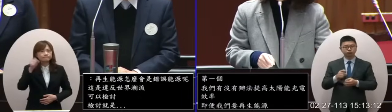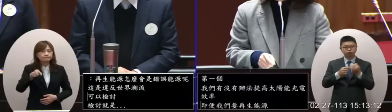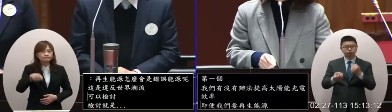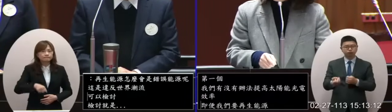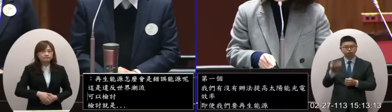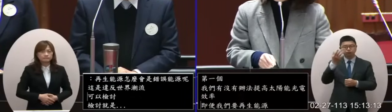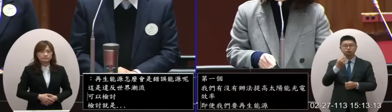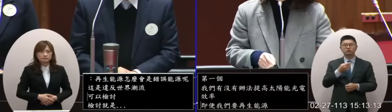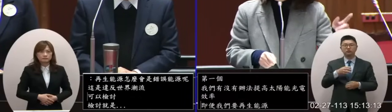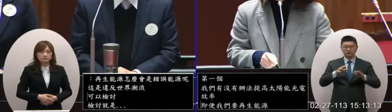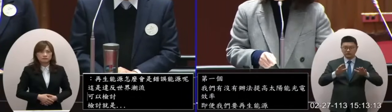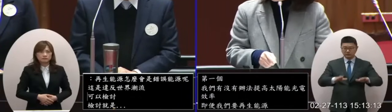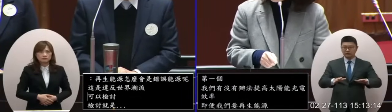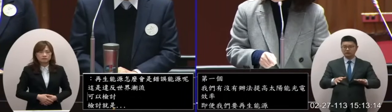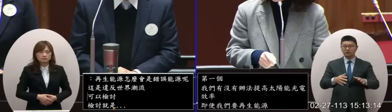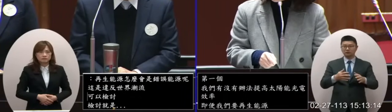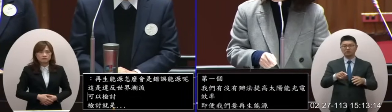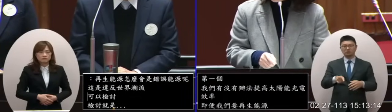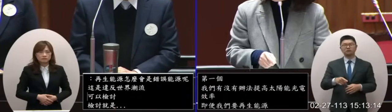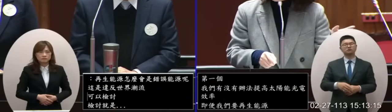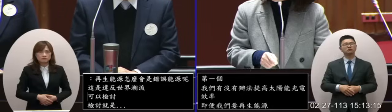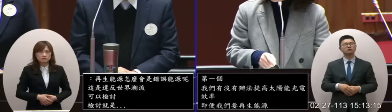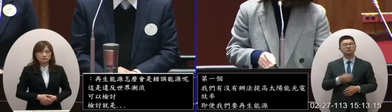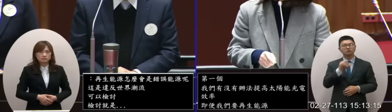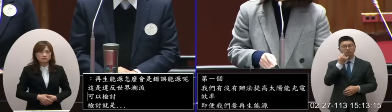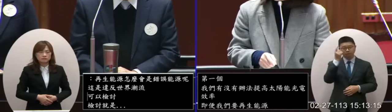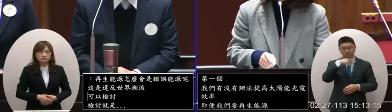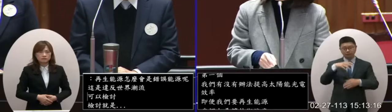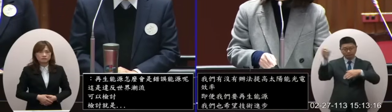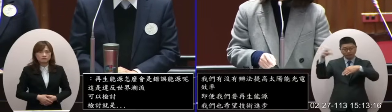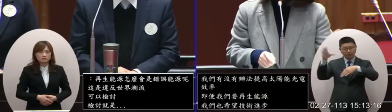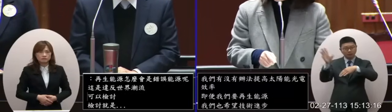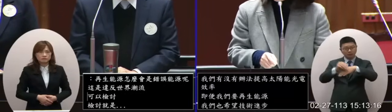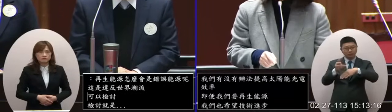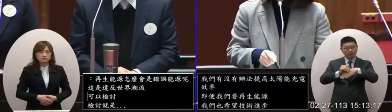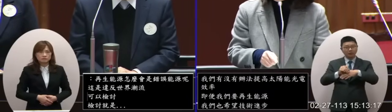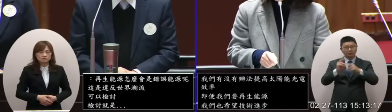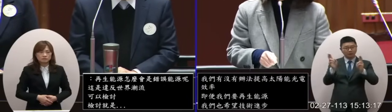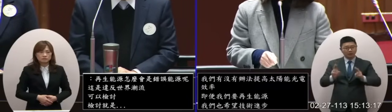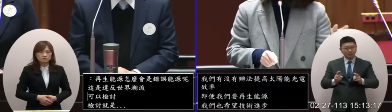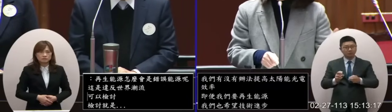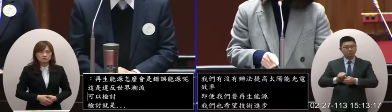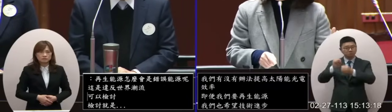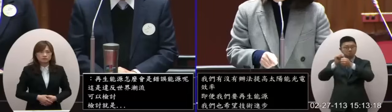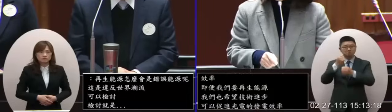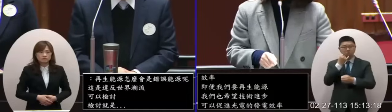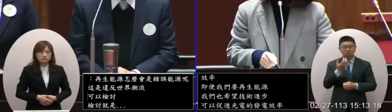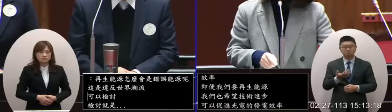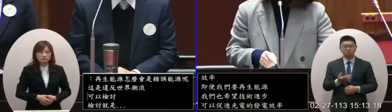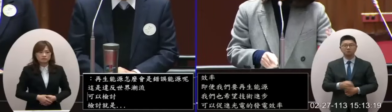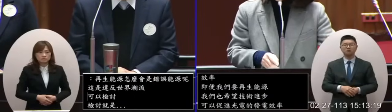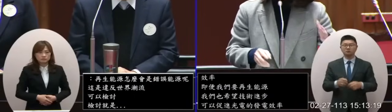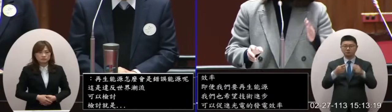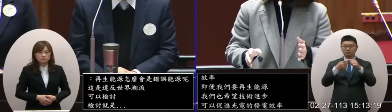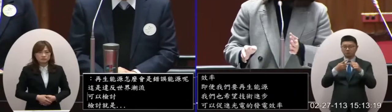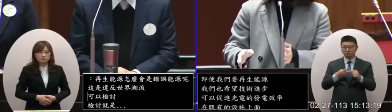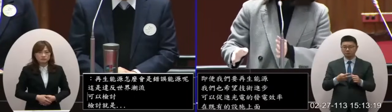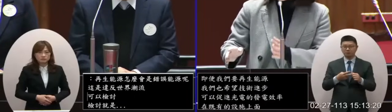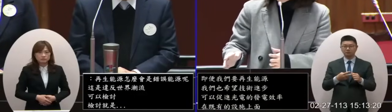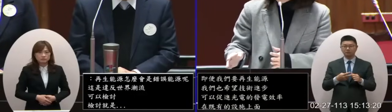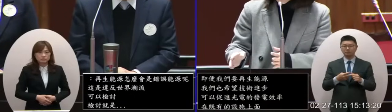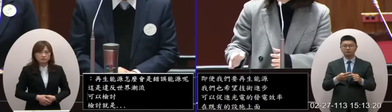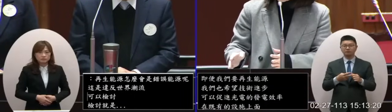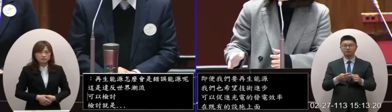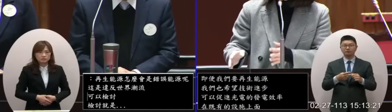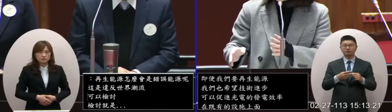是设施上面，我们有没有办法提高光电的发电效率，以及怎么样子在临